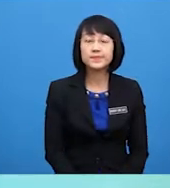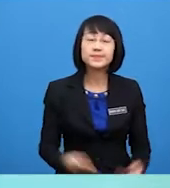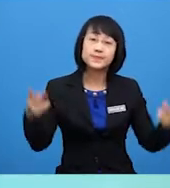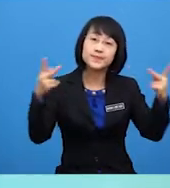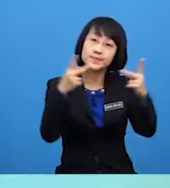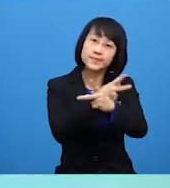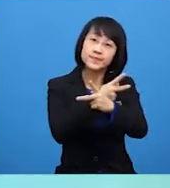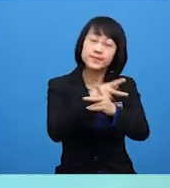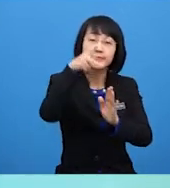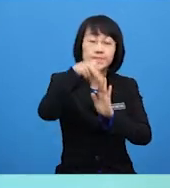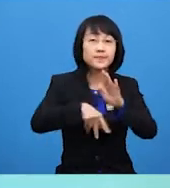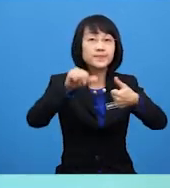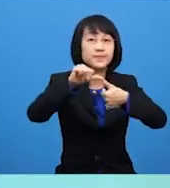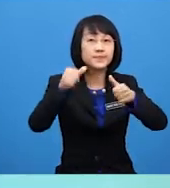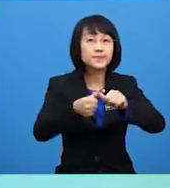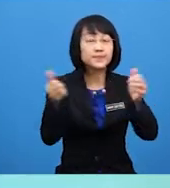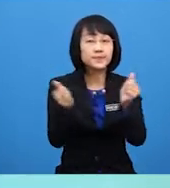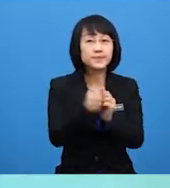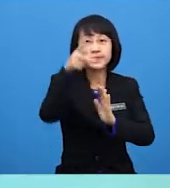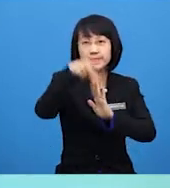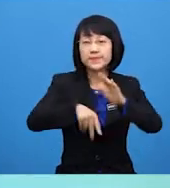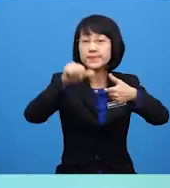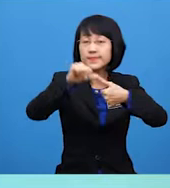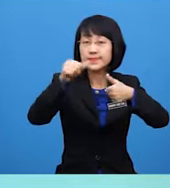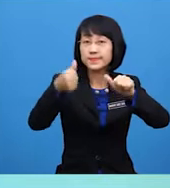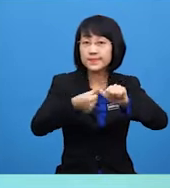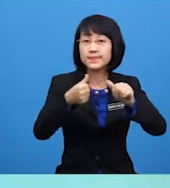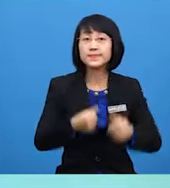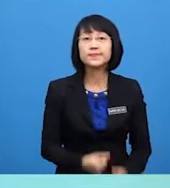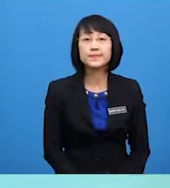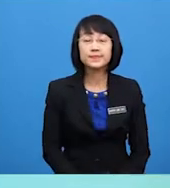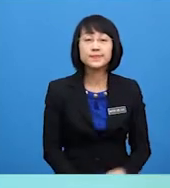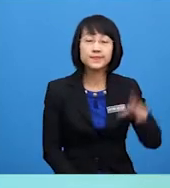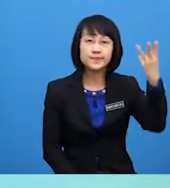Darabkan pengangka dengan pengangka, iaitu